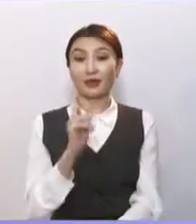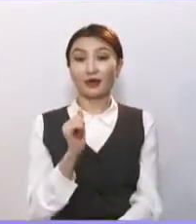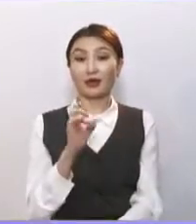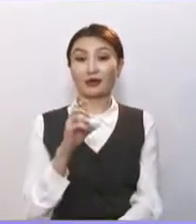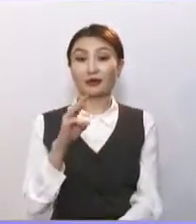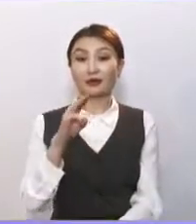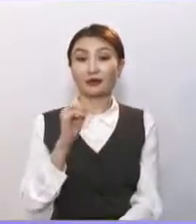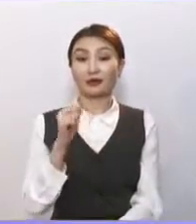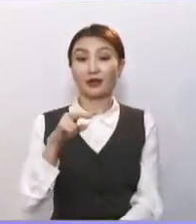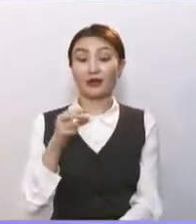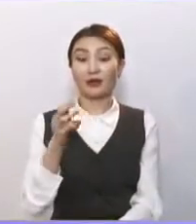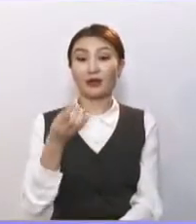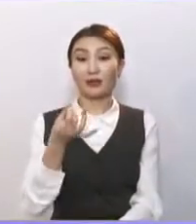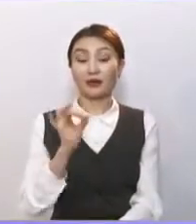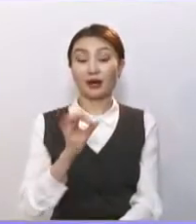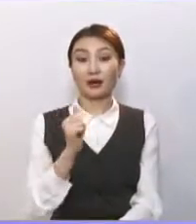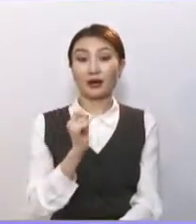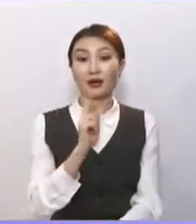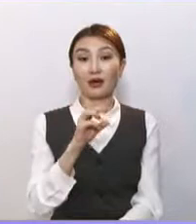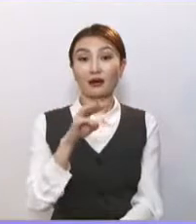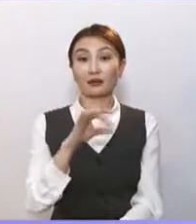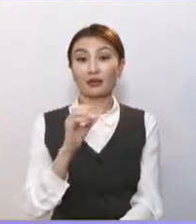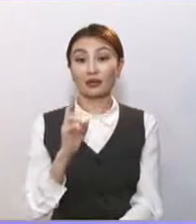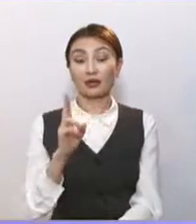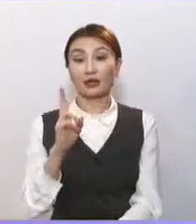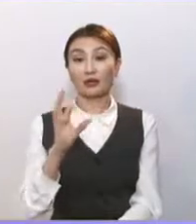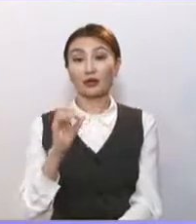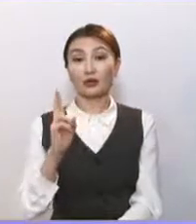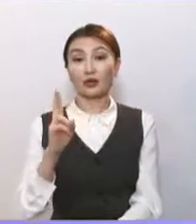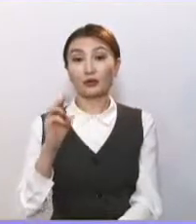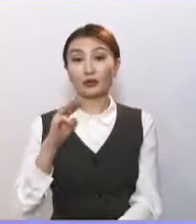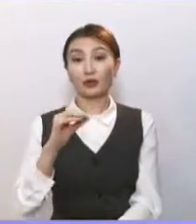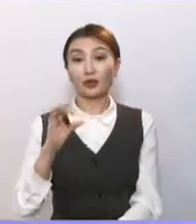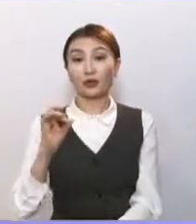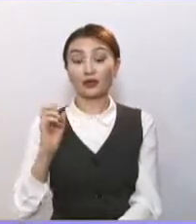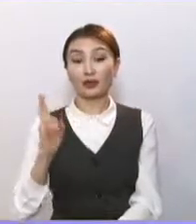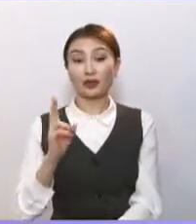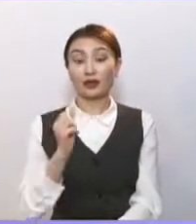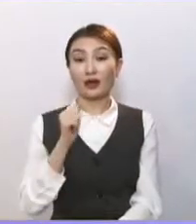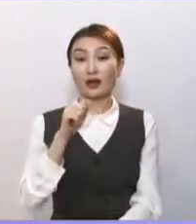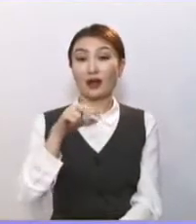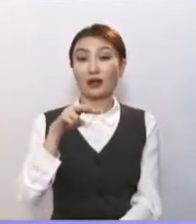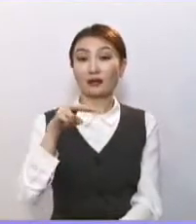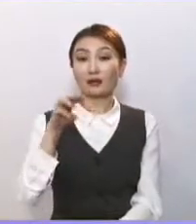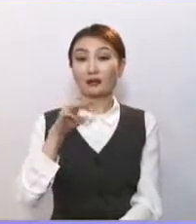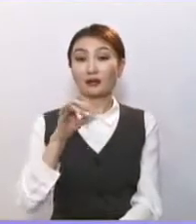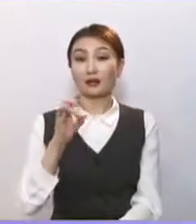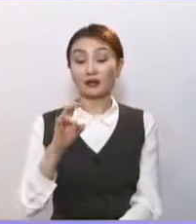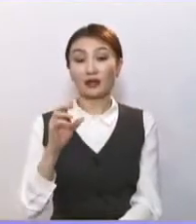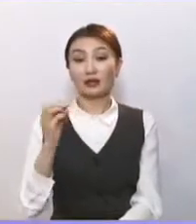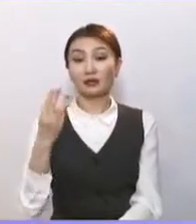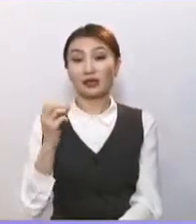Канталамай, ак терек, көк терек, алтын шакек.